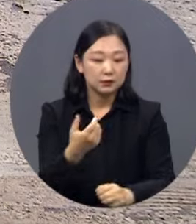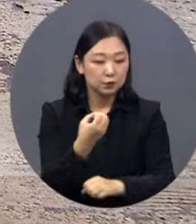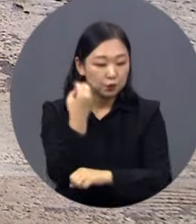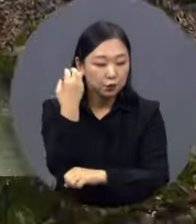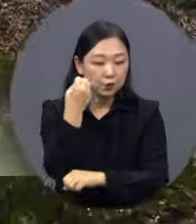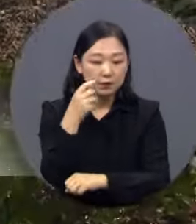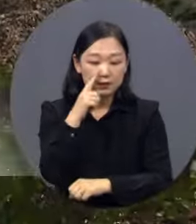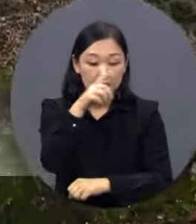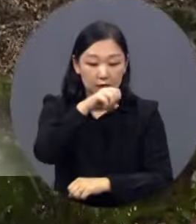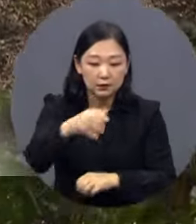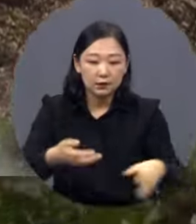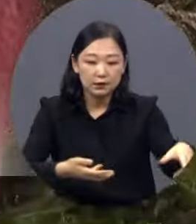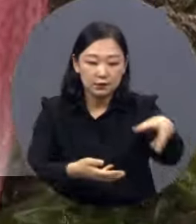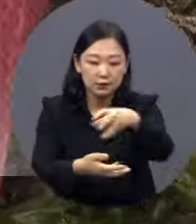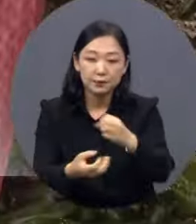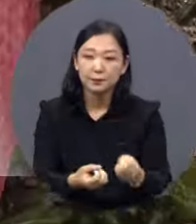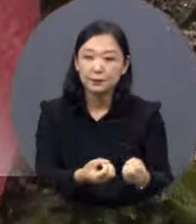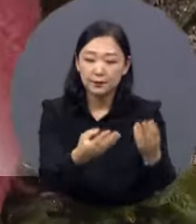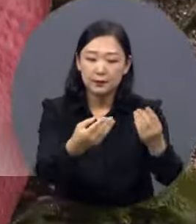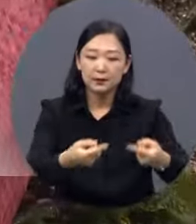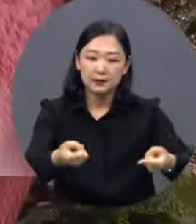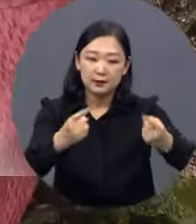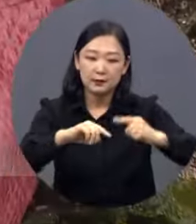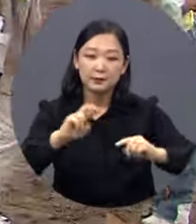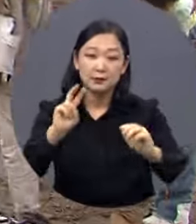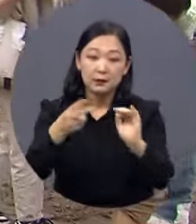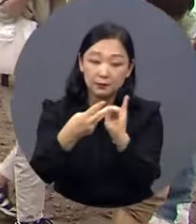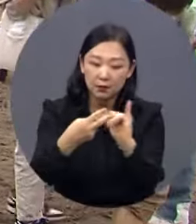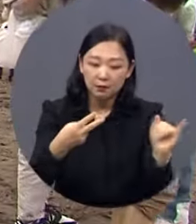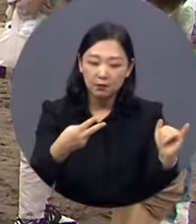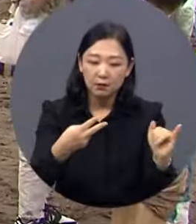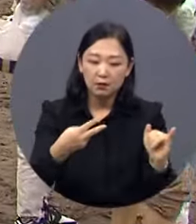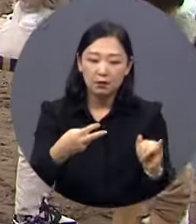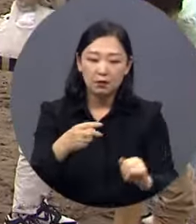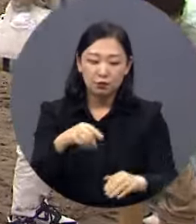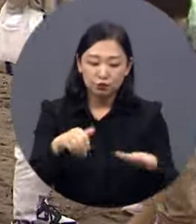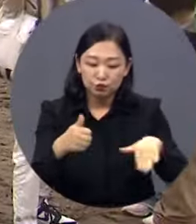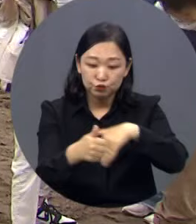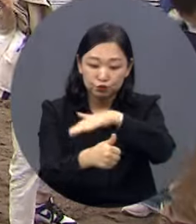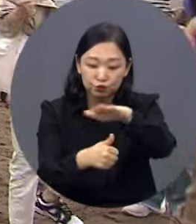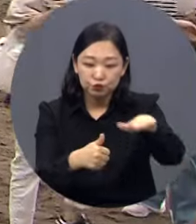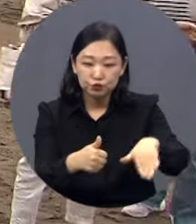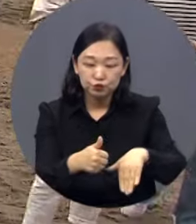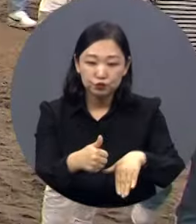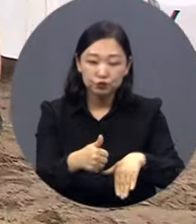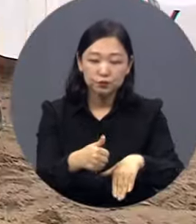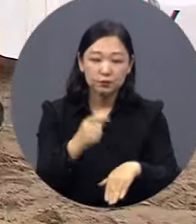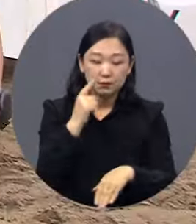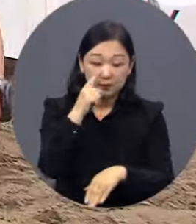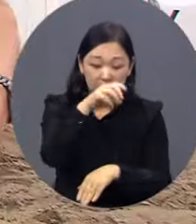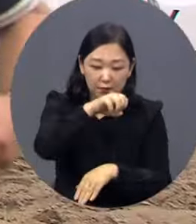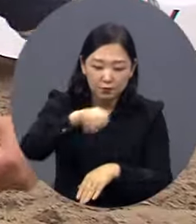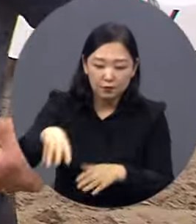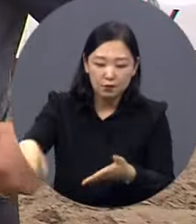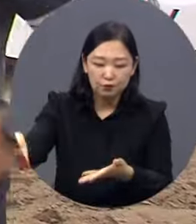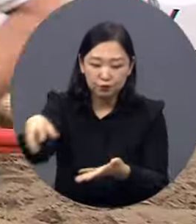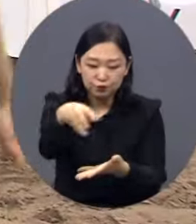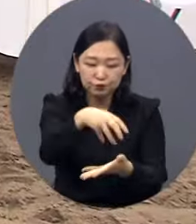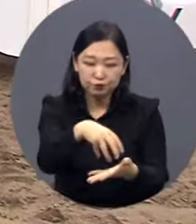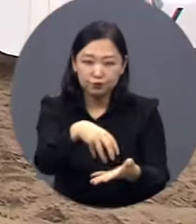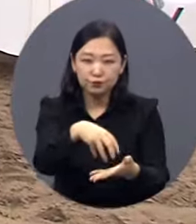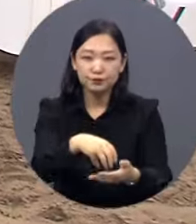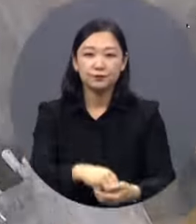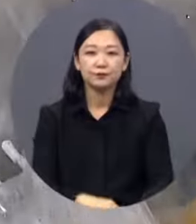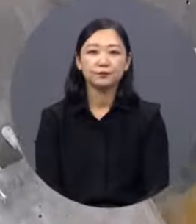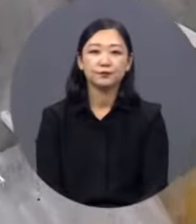플로깅 행사를 열어 참석자 200여명이 이호 해수역장 올래길 2.5km 걸으면서 쓰레기를